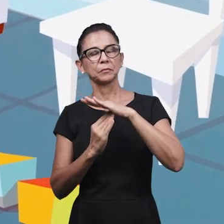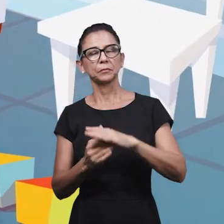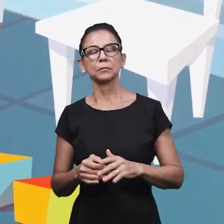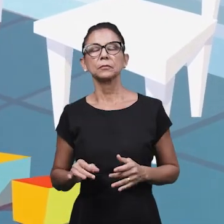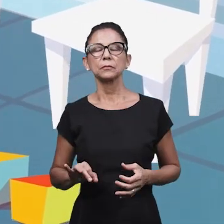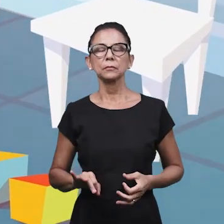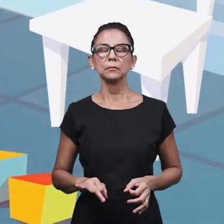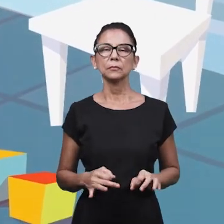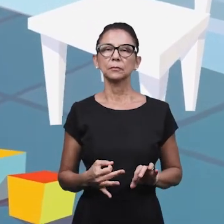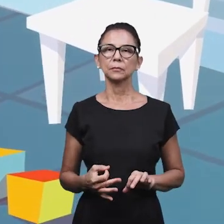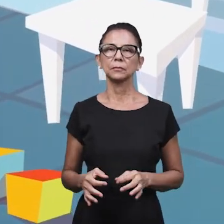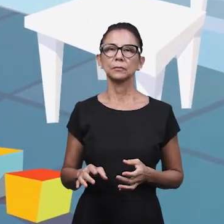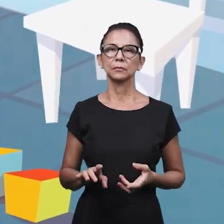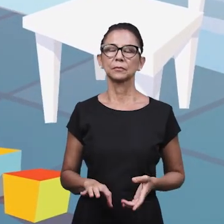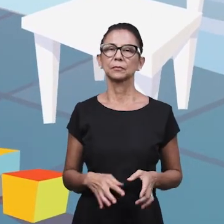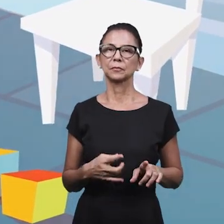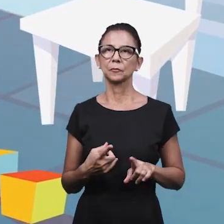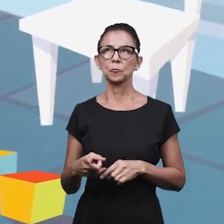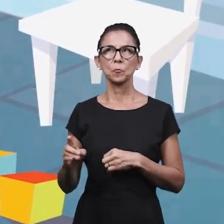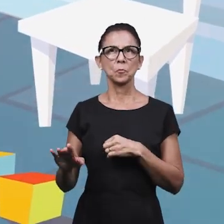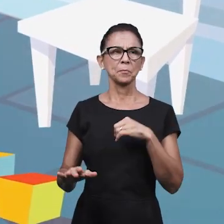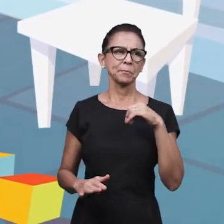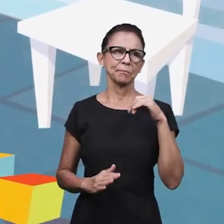e me bastará,